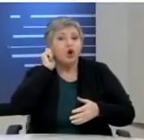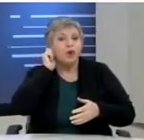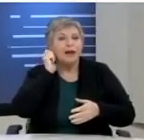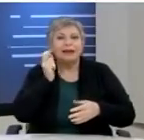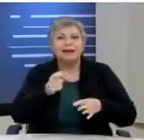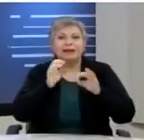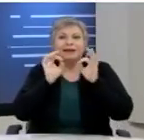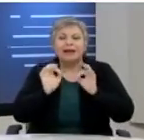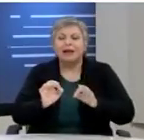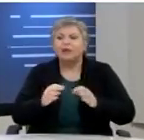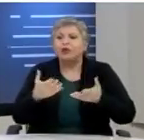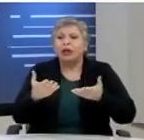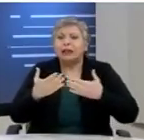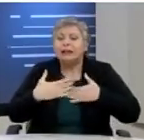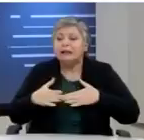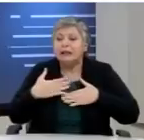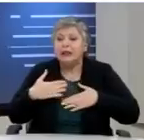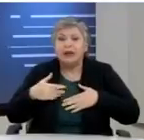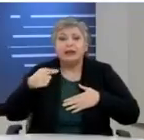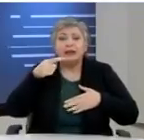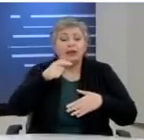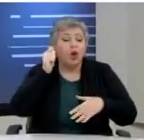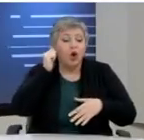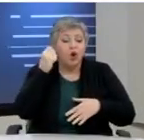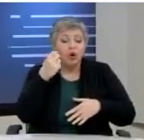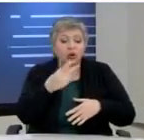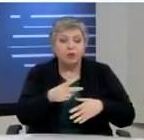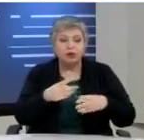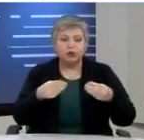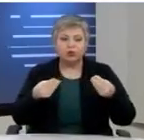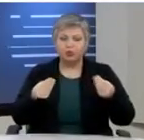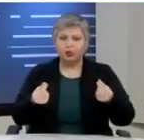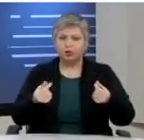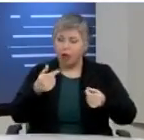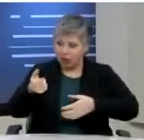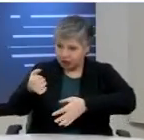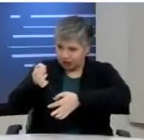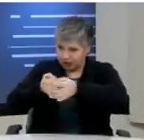Με ποιο όνομα. Πώς θα τους λέμε αυτούς τους ανθρώπους. Τι λέτε. Αφού μας λέτε